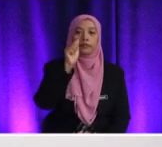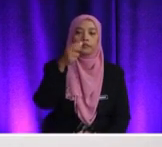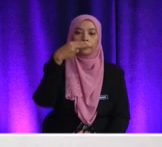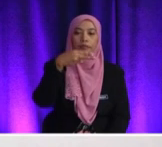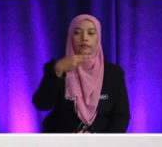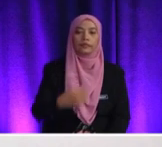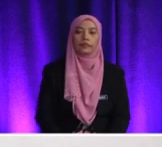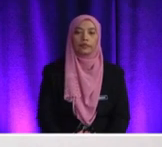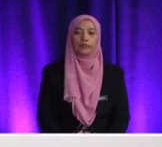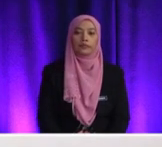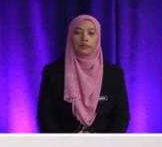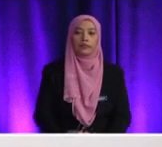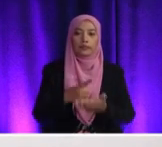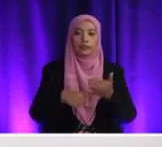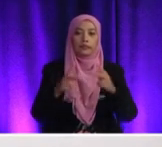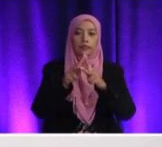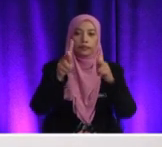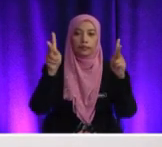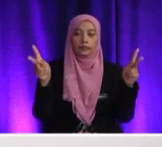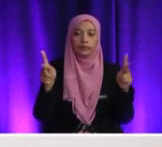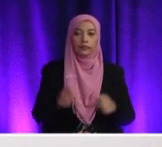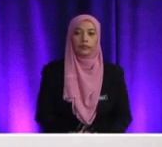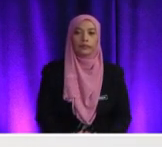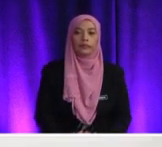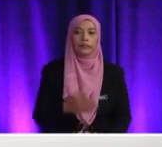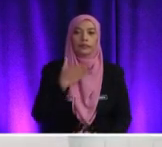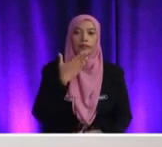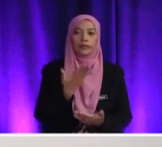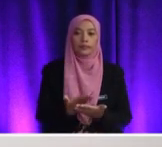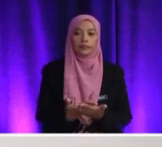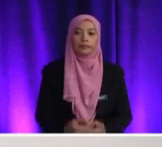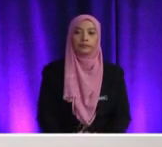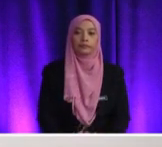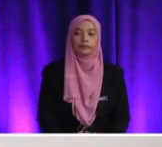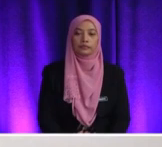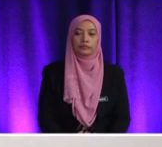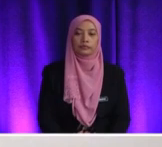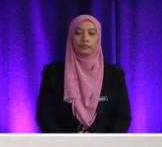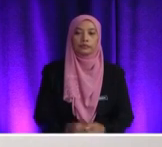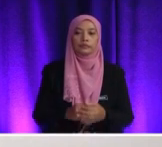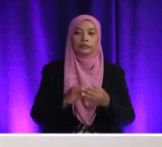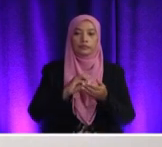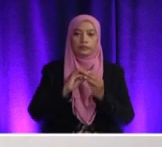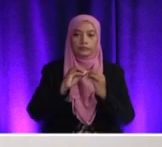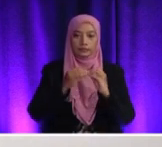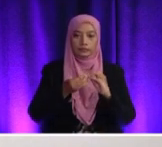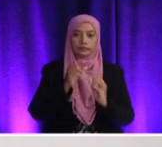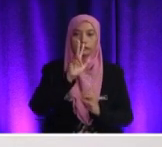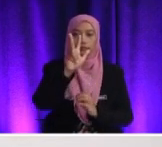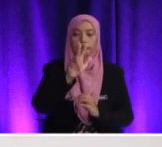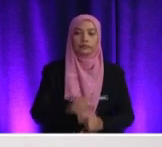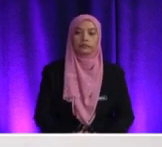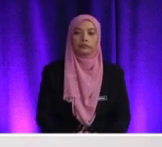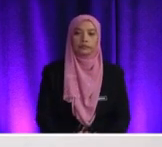Arif Apa kabar baik oke baik di bawah lebih upahnya bawah nyetok